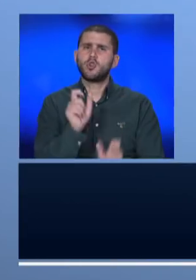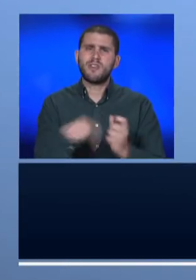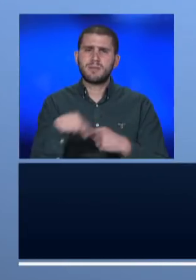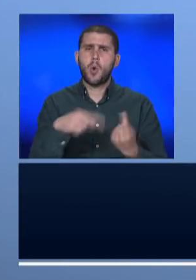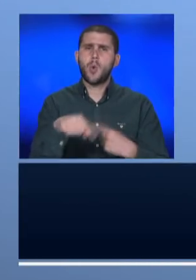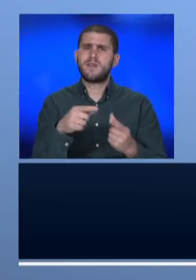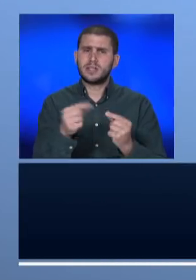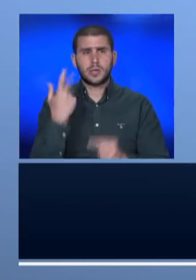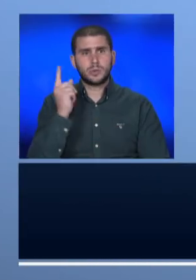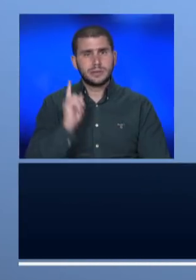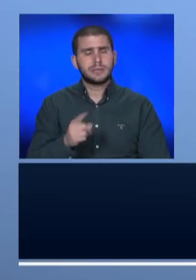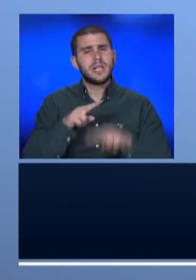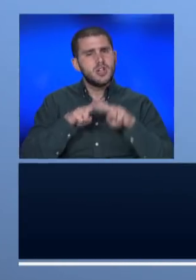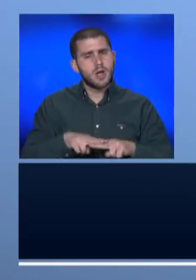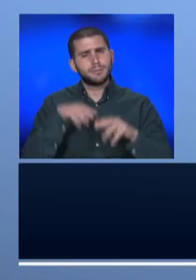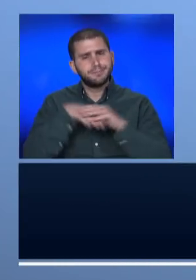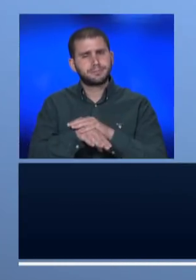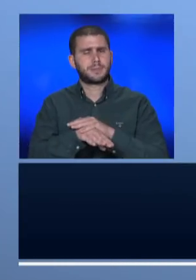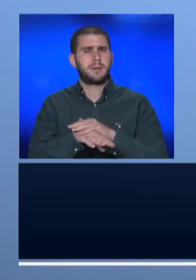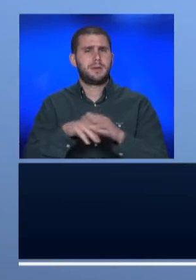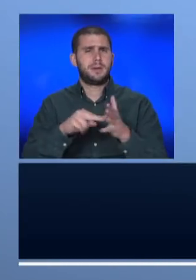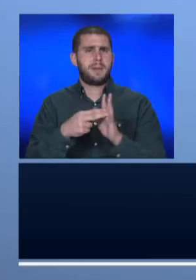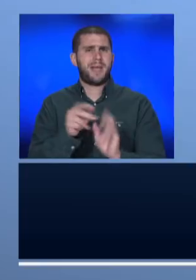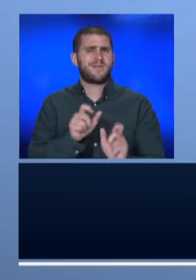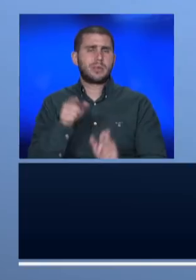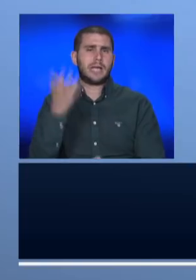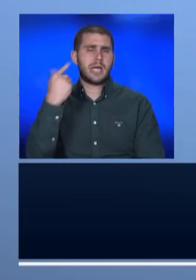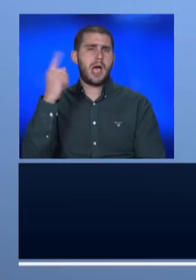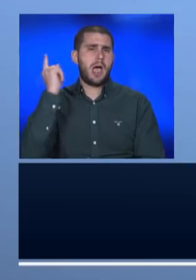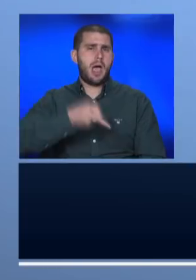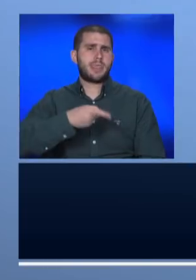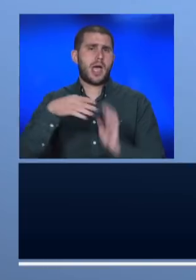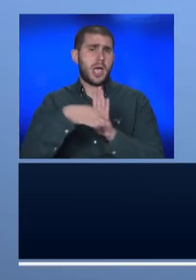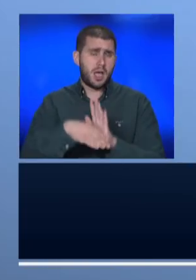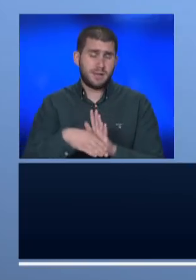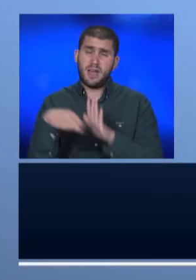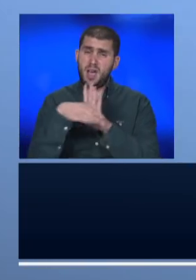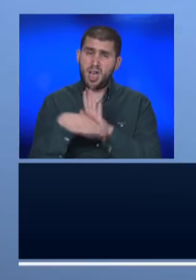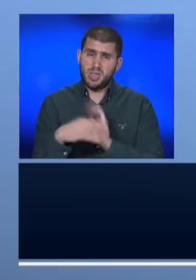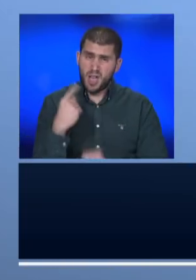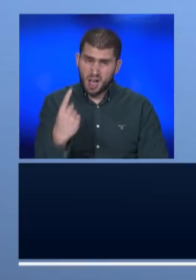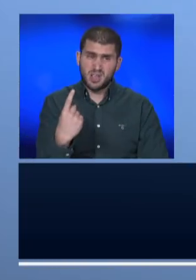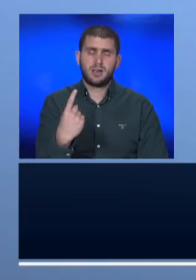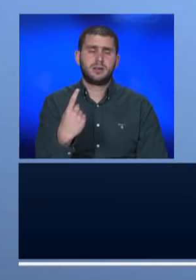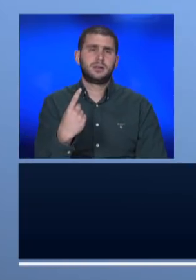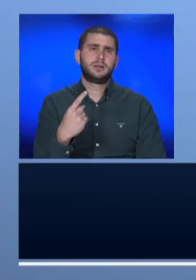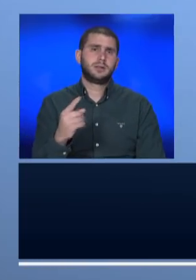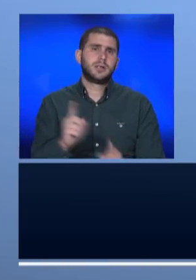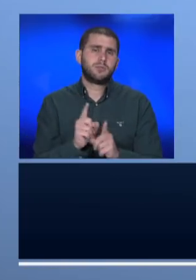להישאר בתוך המרחבים המוגנים. זאת ההנחיה שניתנה להם, וההנחיה הזאת חוזרת גם בדקות